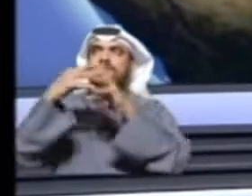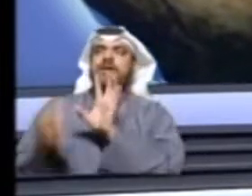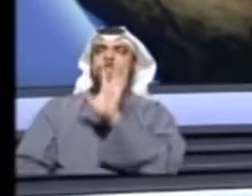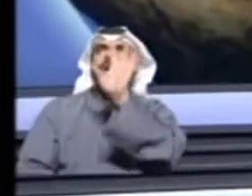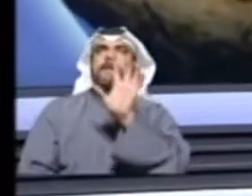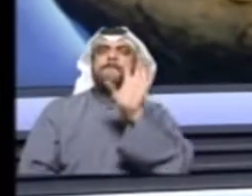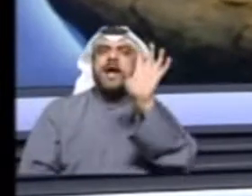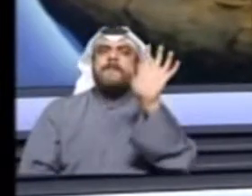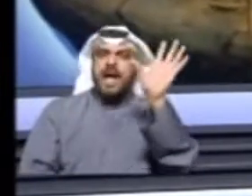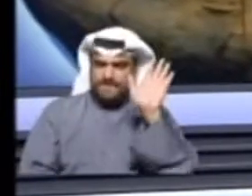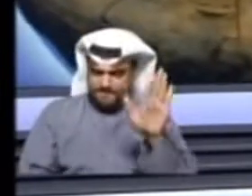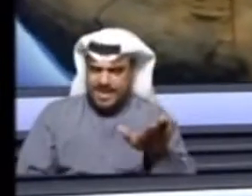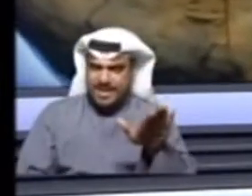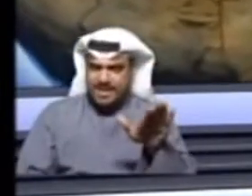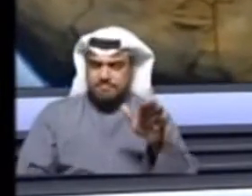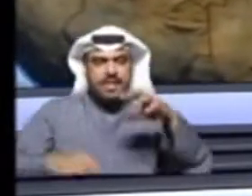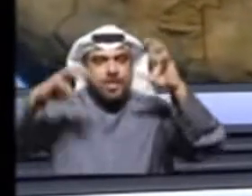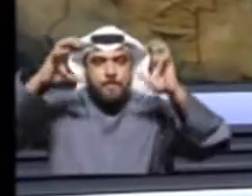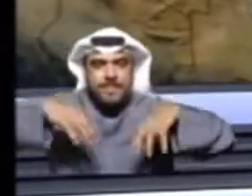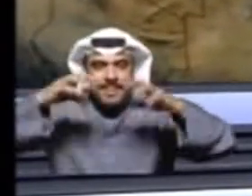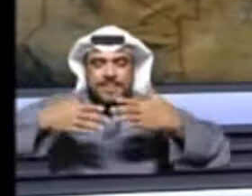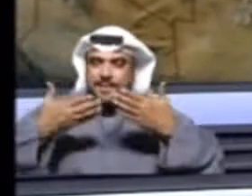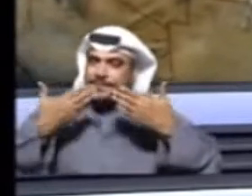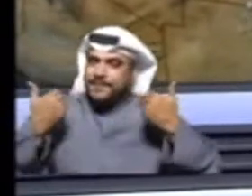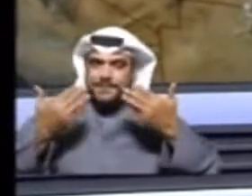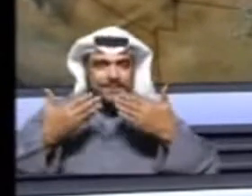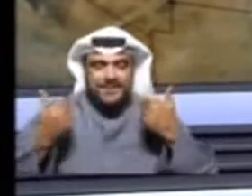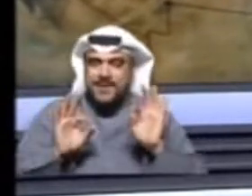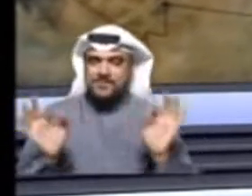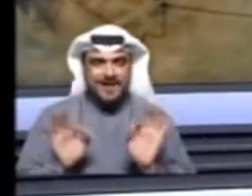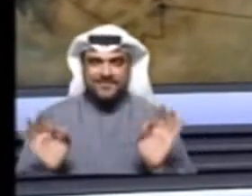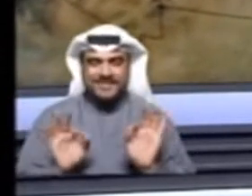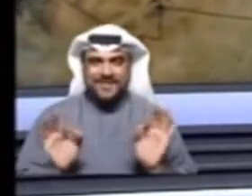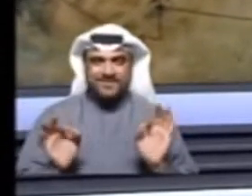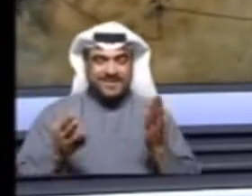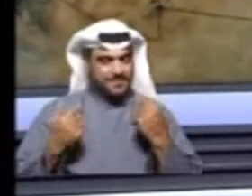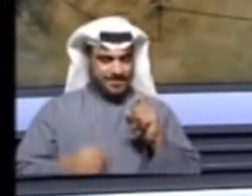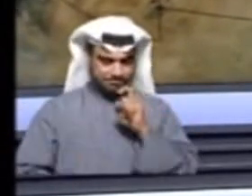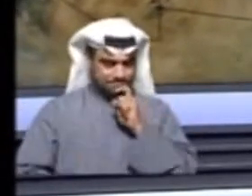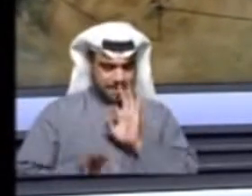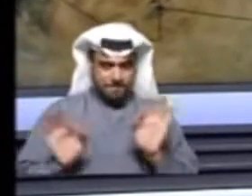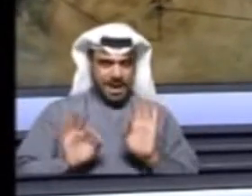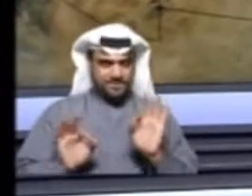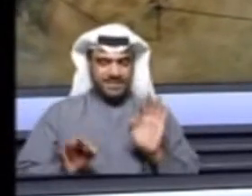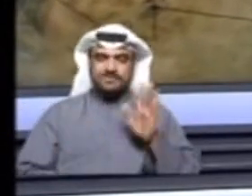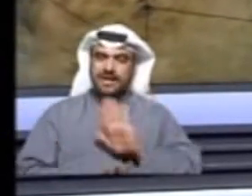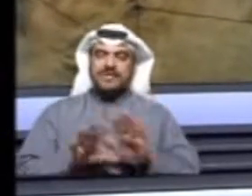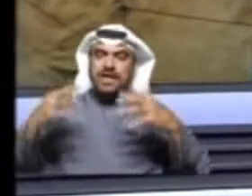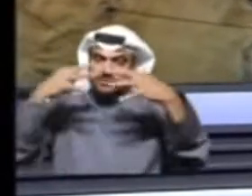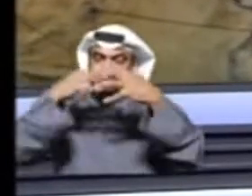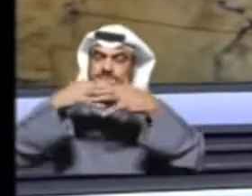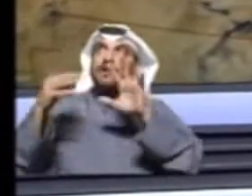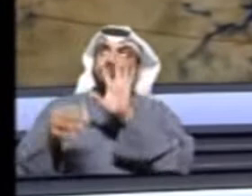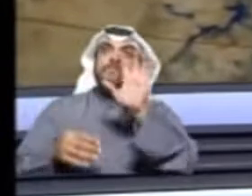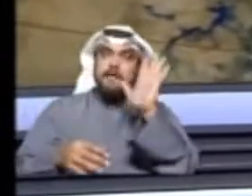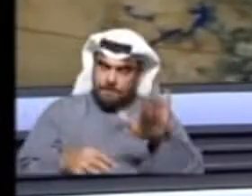على شمال مناطق الشمالية من شبه الجزيرة العربية وكذلك بعض المناطق الشمالية والشمالية الغربية من دولة